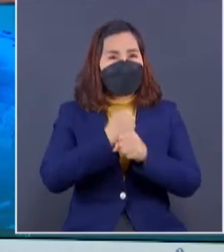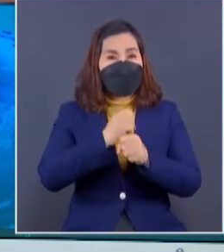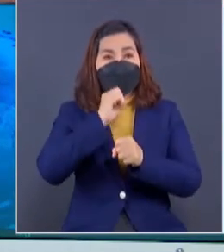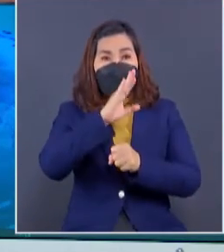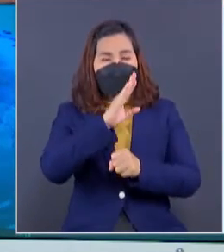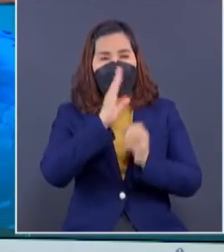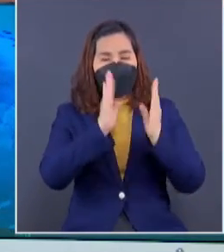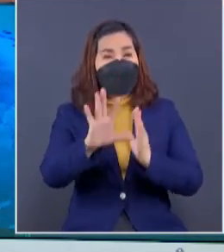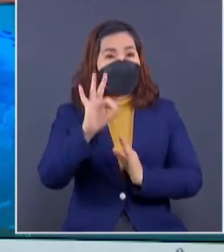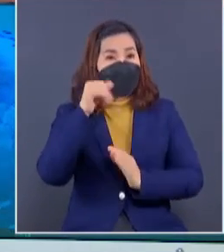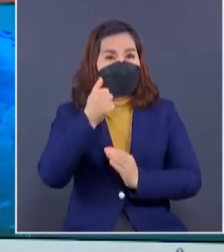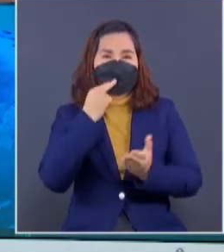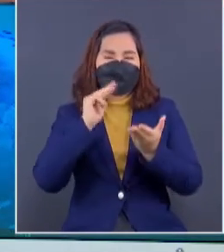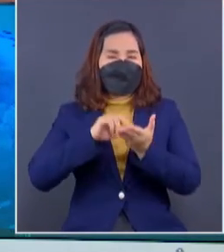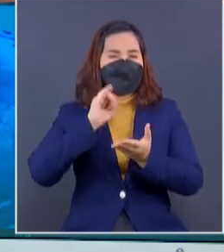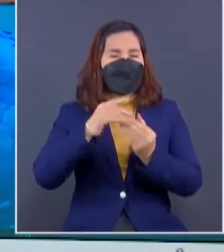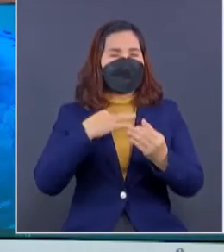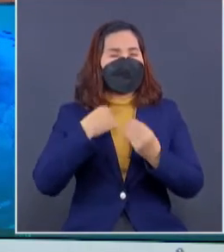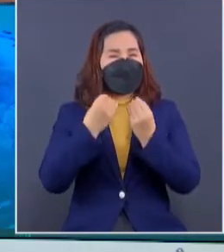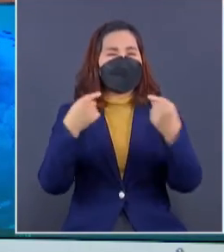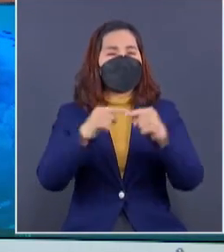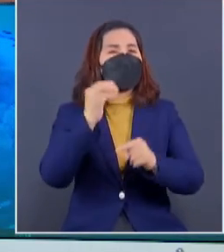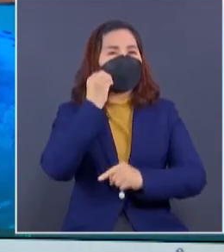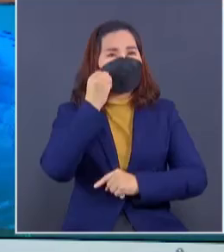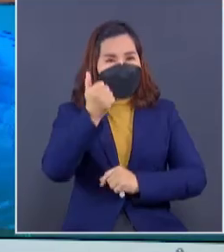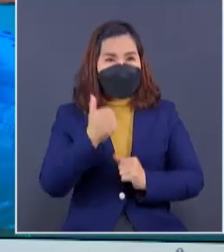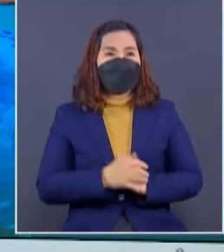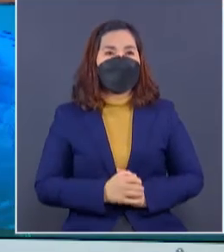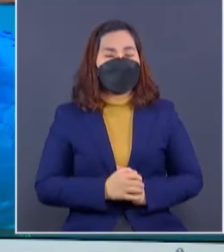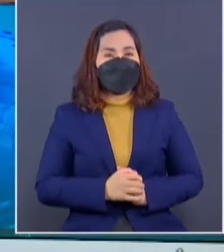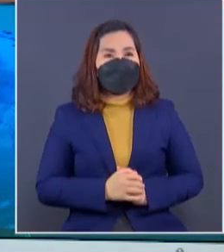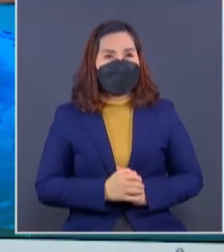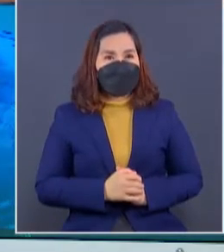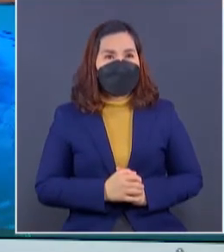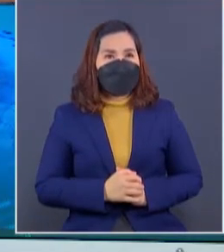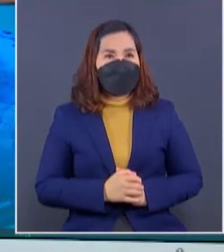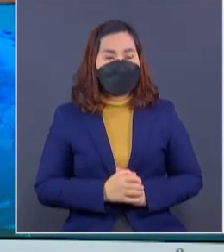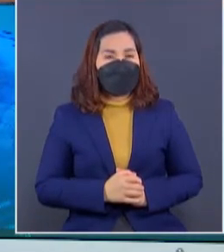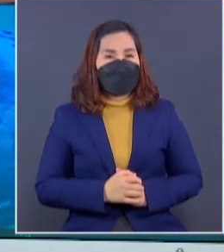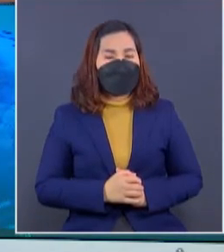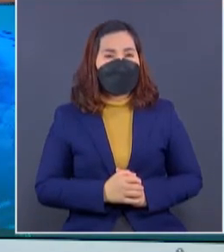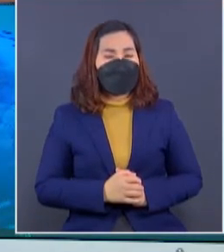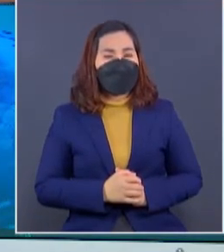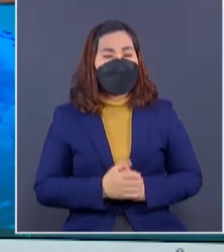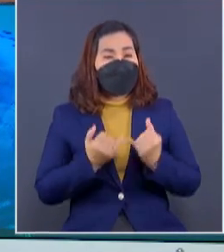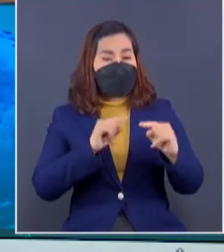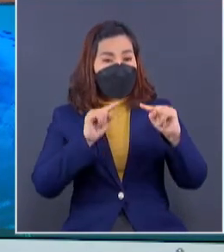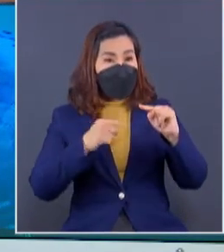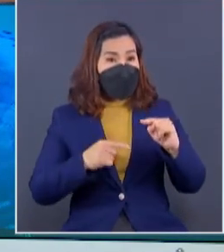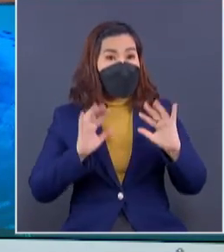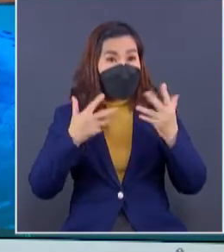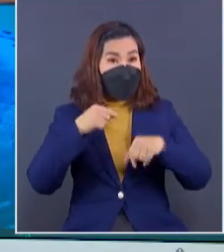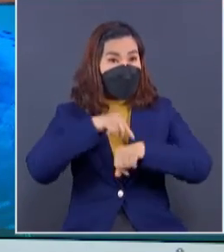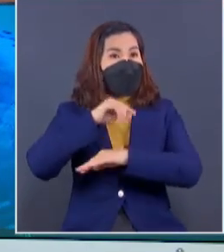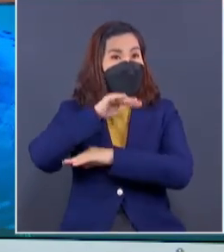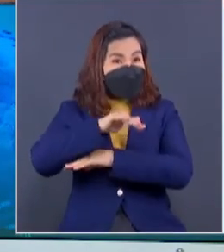ที่รับเลือกเนี่ยทีมงานจะส่งเสื้อไปถึงที่บ้านเลย ใช่ส่งให้ถึงบ้านเลยนะครับแล้วก็เดี๋ยวติดตามวันนี้ตอบกันเสร็จจนกระทั่งช่วงเย็น